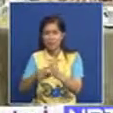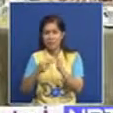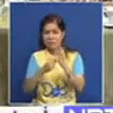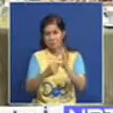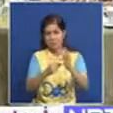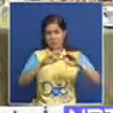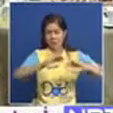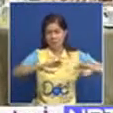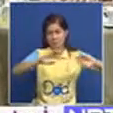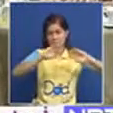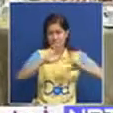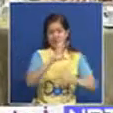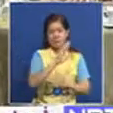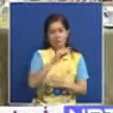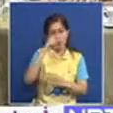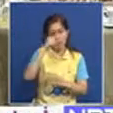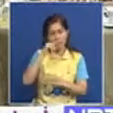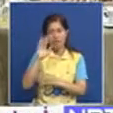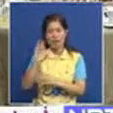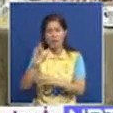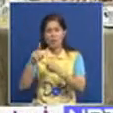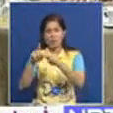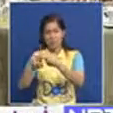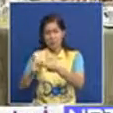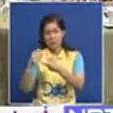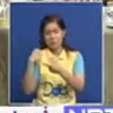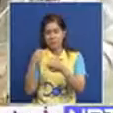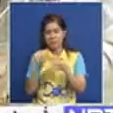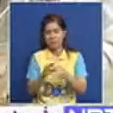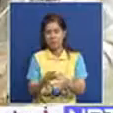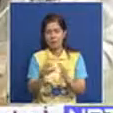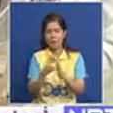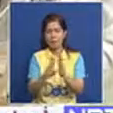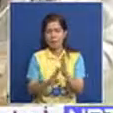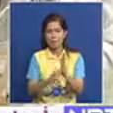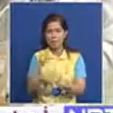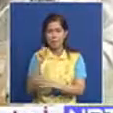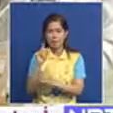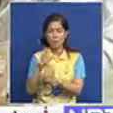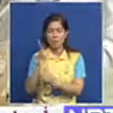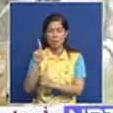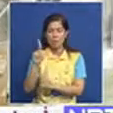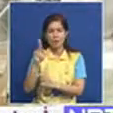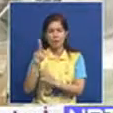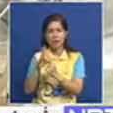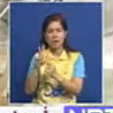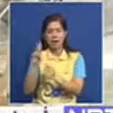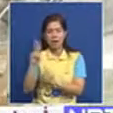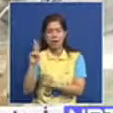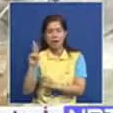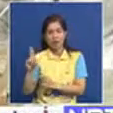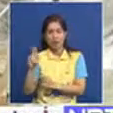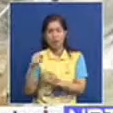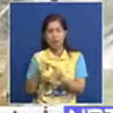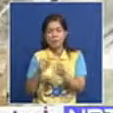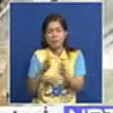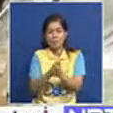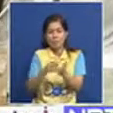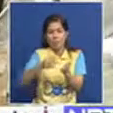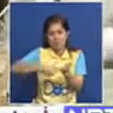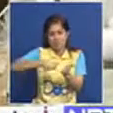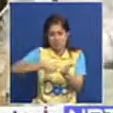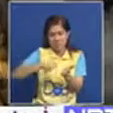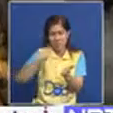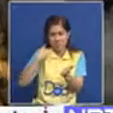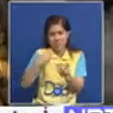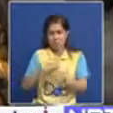องฝ่ายโดยเฉพาะด้านระบบศุลกากรและกลไกทางภาษีโดยภาคเอกชนไทยต้องการให้ภาครัฐเพิ่มการเจรจา